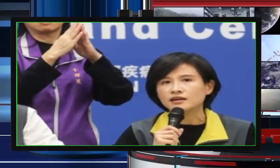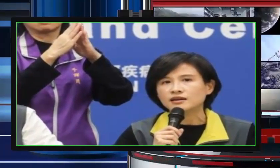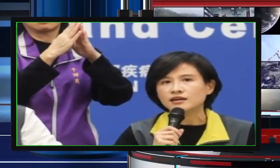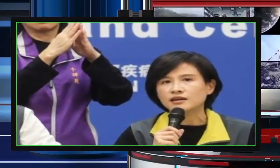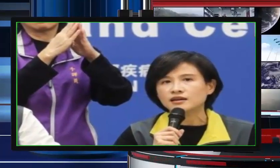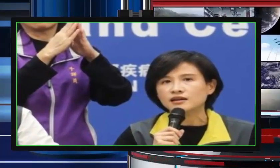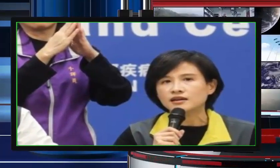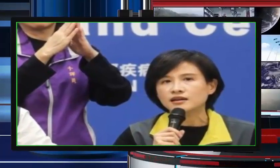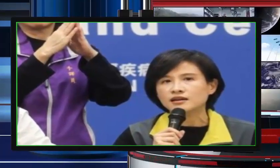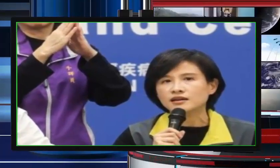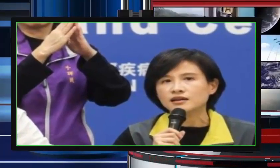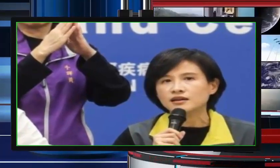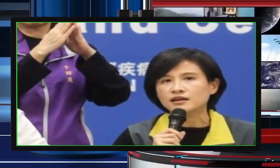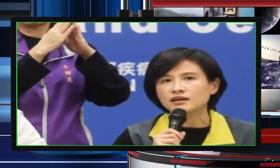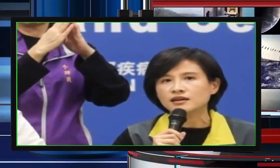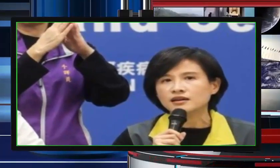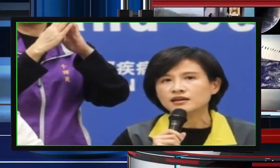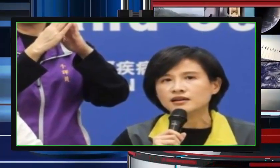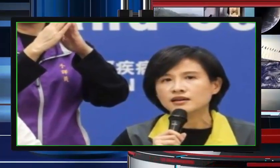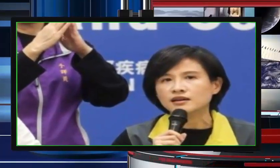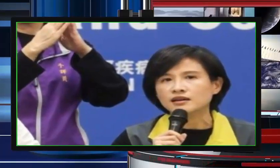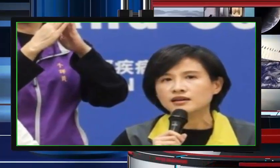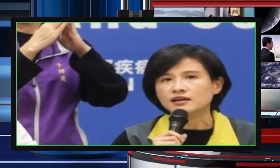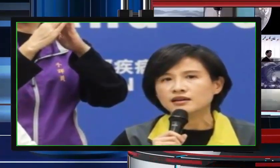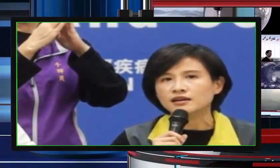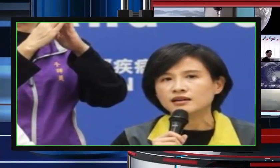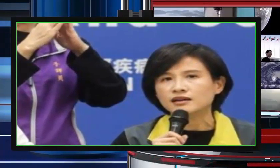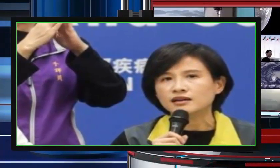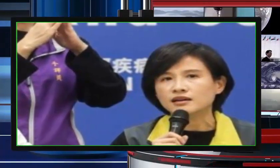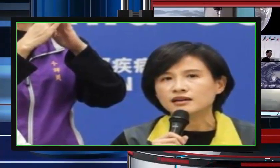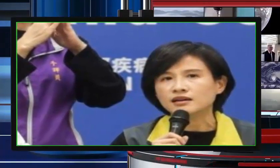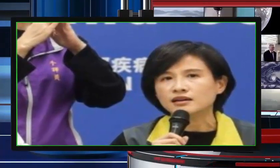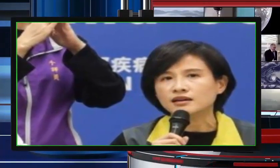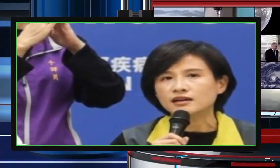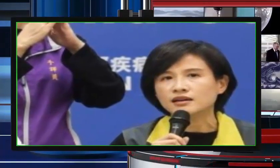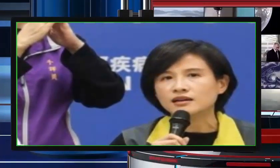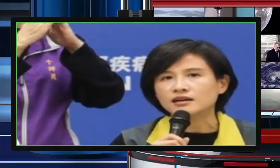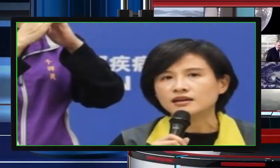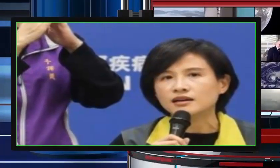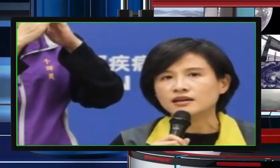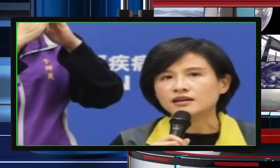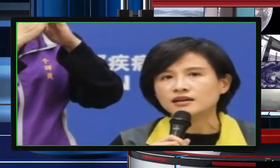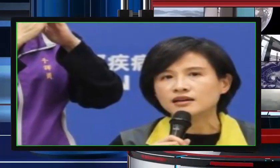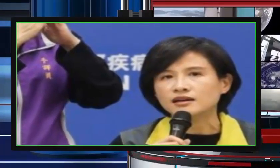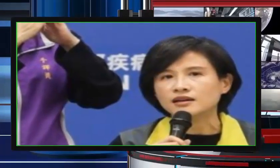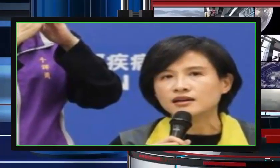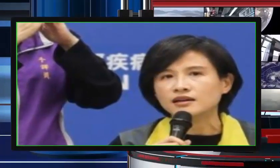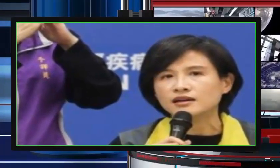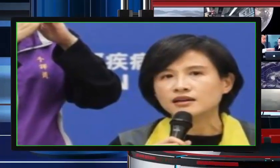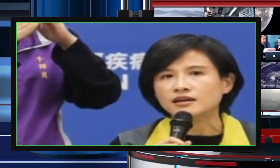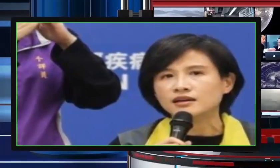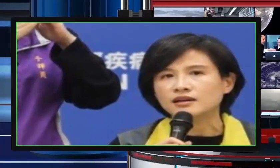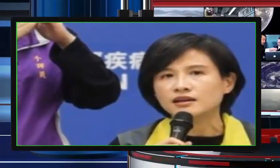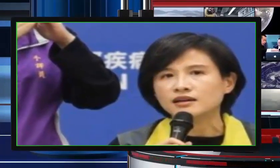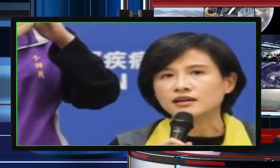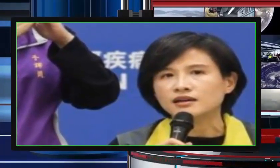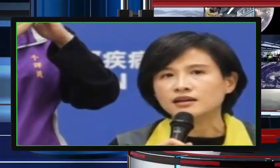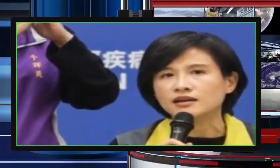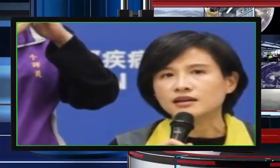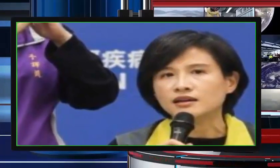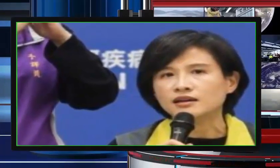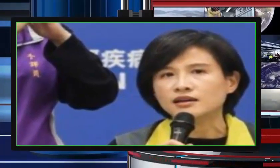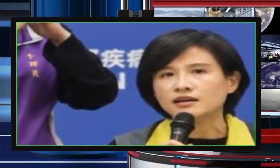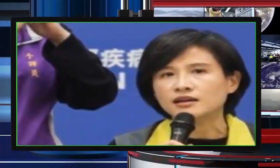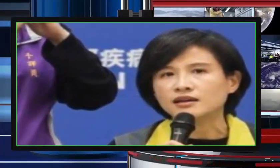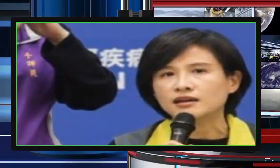音乐家。2月28日晚间在台北国家音乐厅，3月1日下午在演奏厅参与